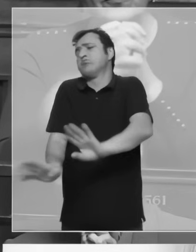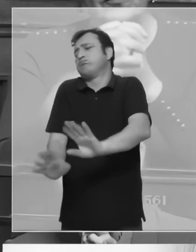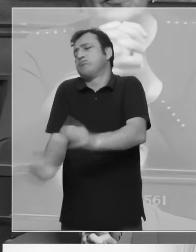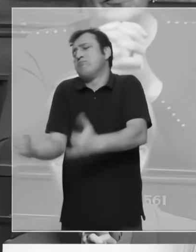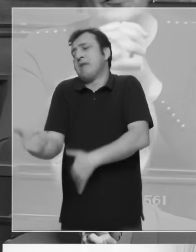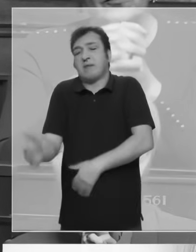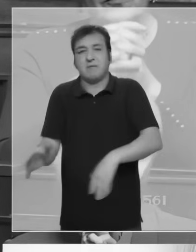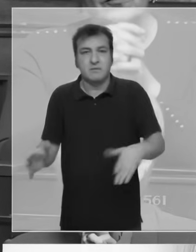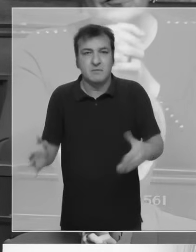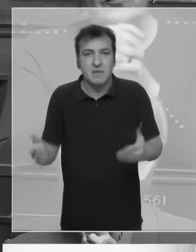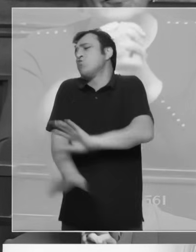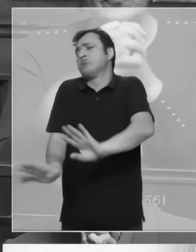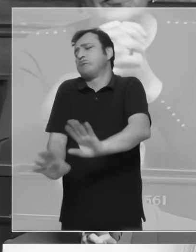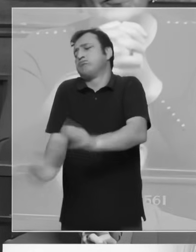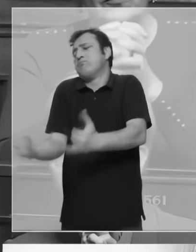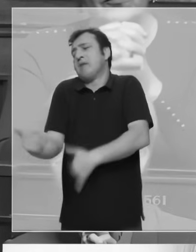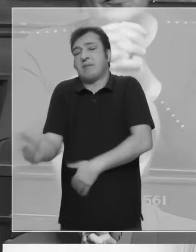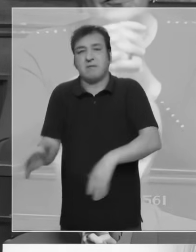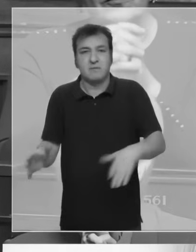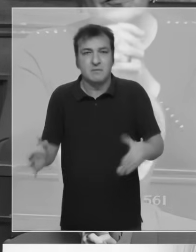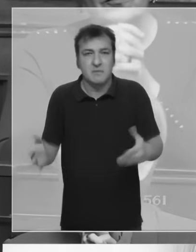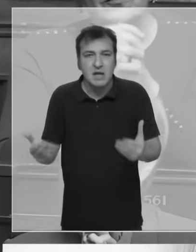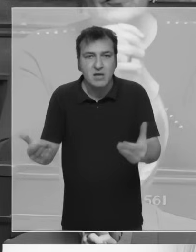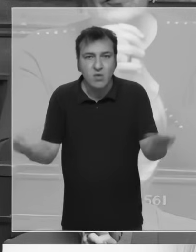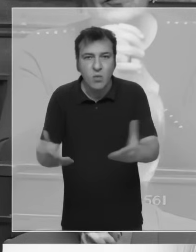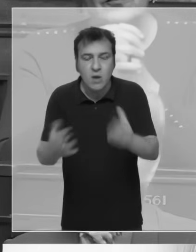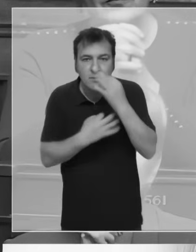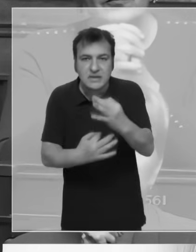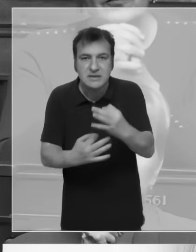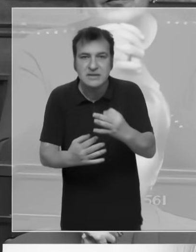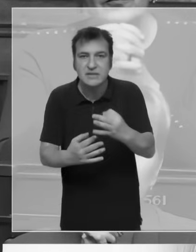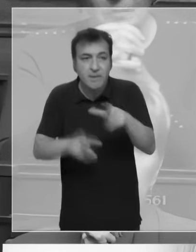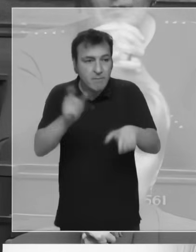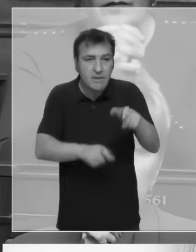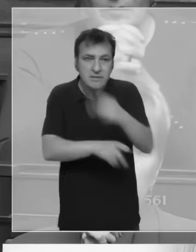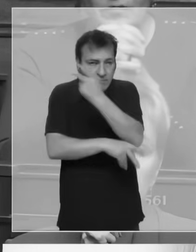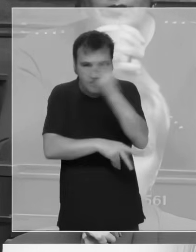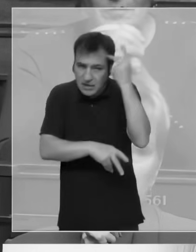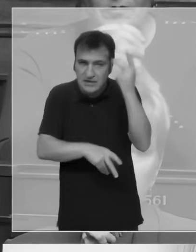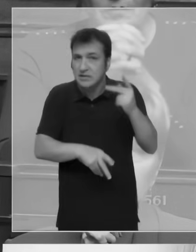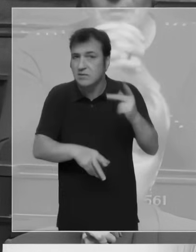Qu'est-ce que vous attendez exactement? Qu'est-ce que vous attendez exactement? Qu'il n'y ait plus de Palestiniens vivants.